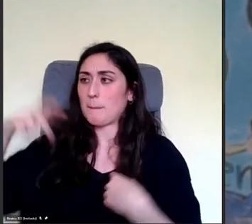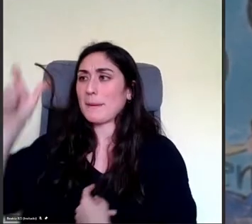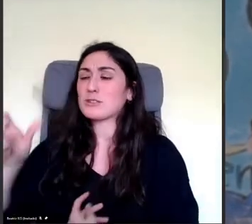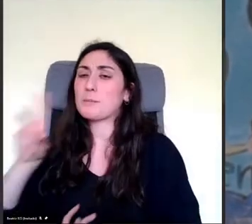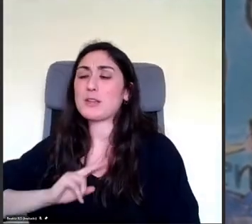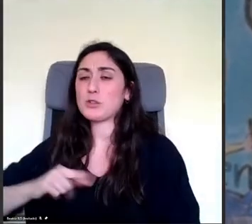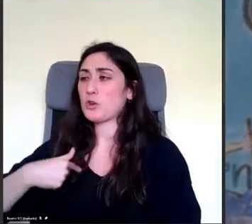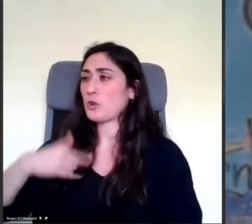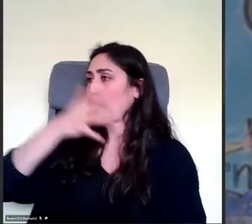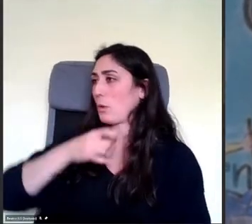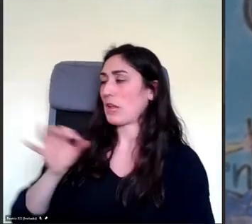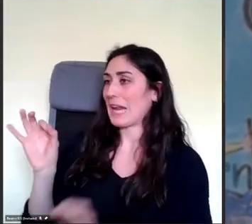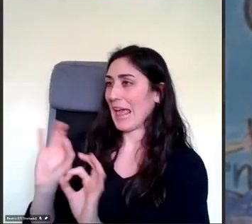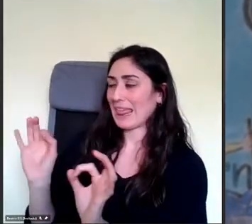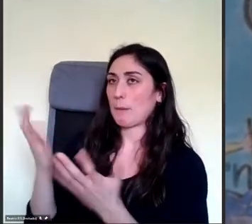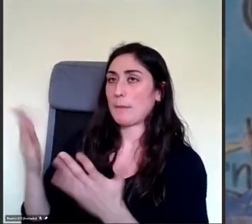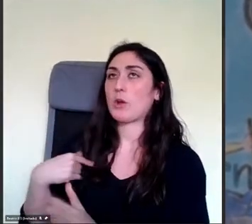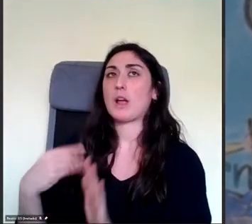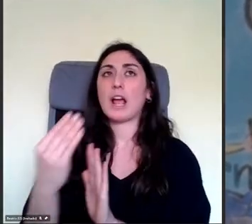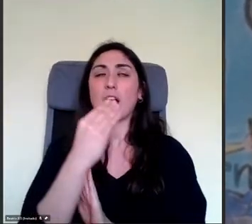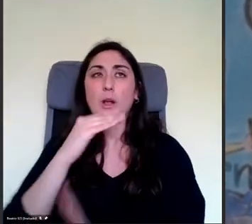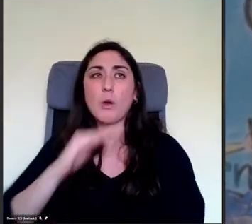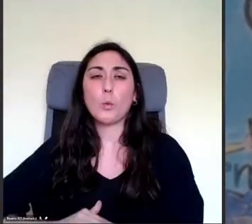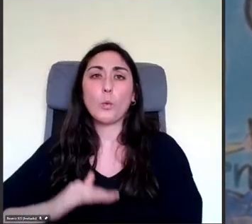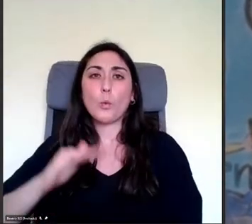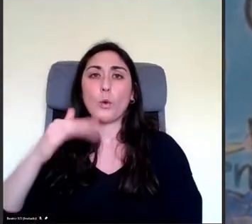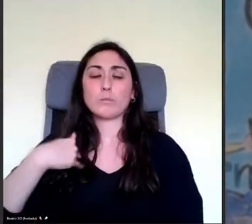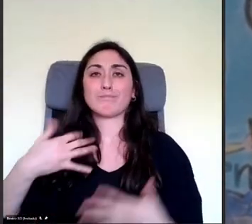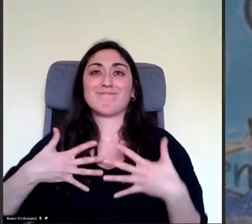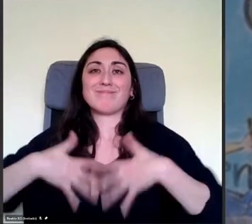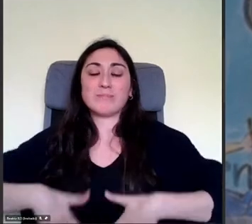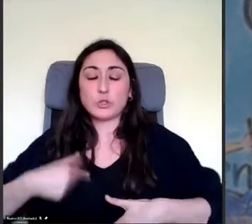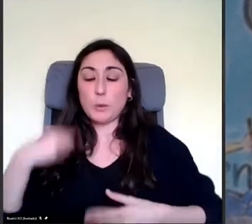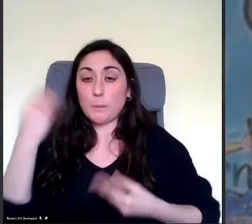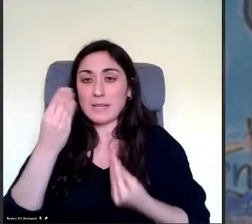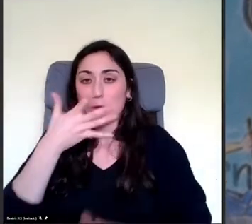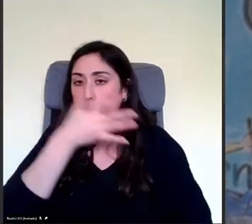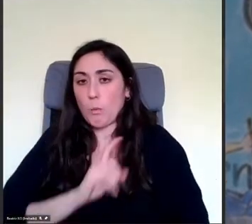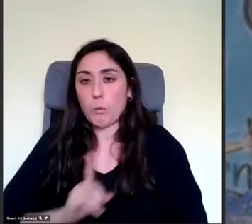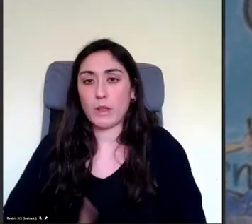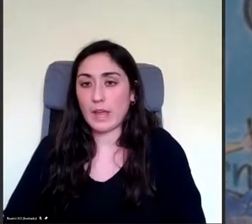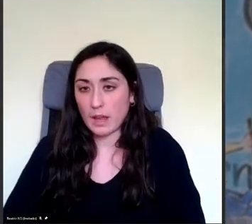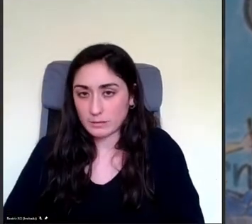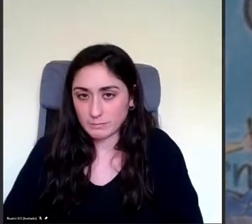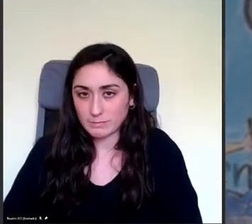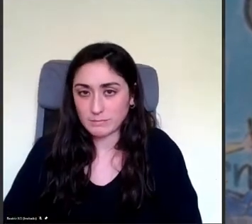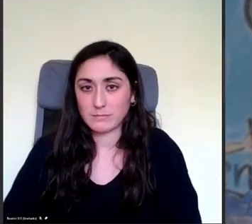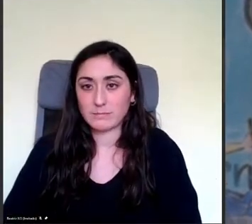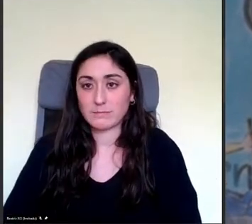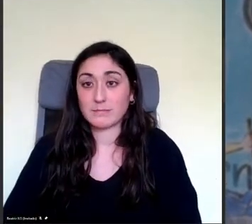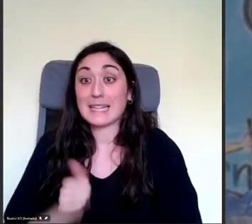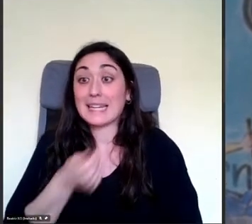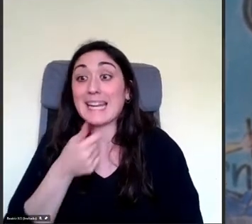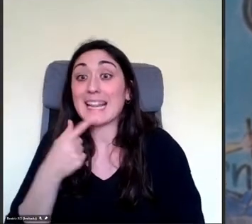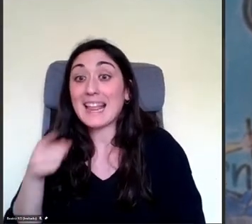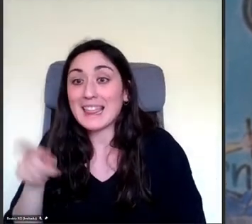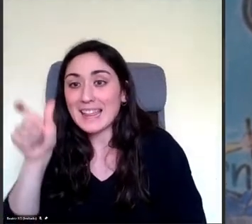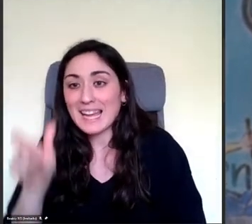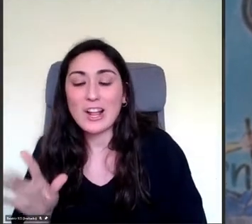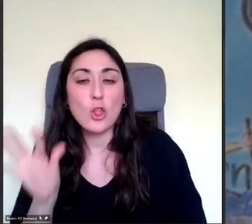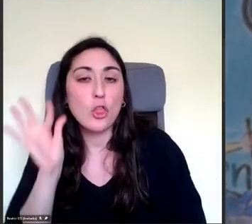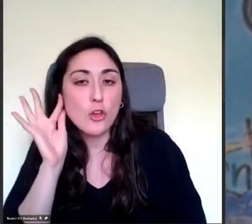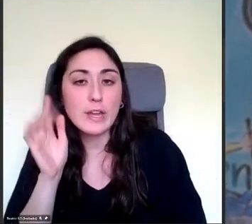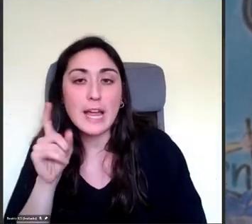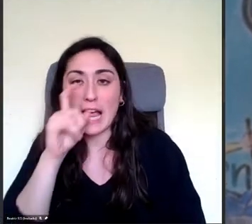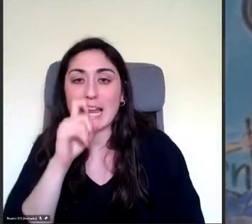m'han ensenyat d'una manera que jo mateixa he arribat a pensar que no podia fer-ho. I ens ho deia una noia de 17 anys. La doble